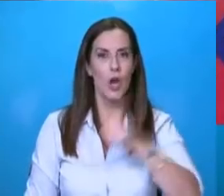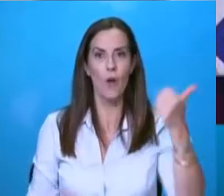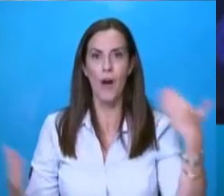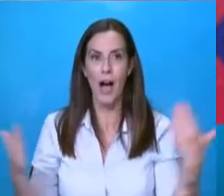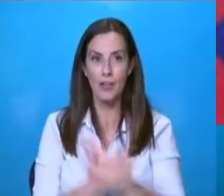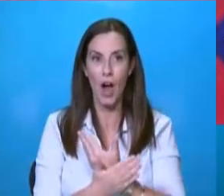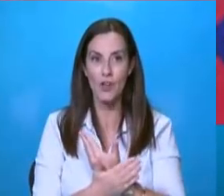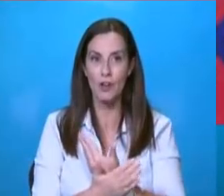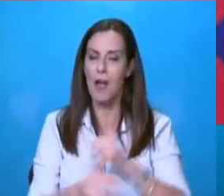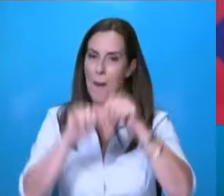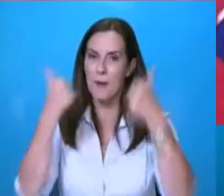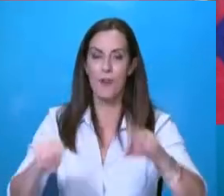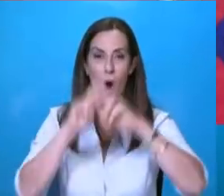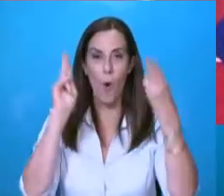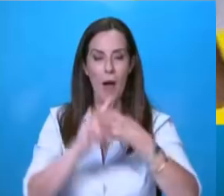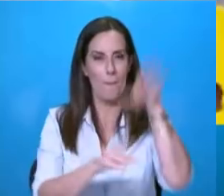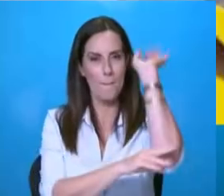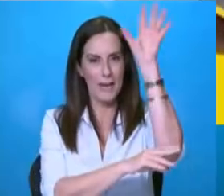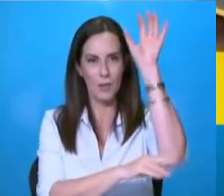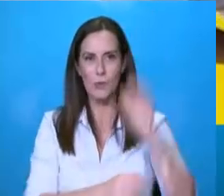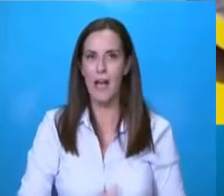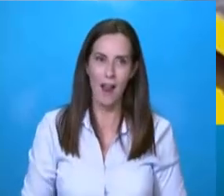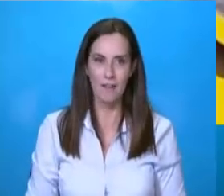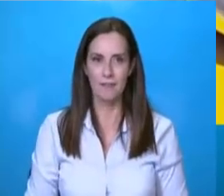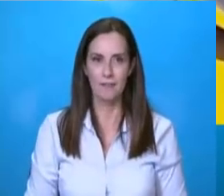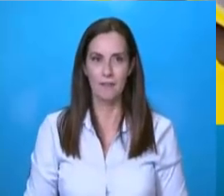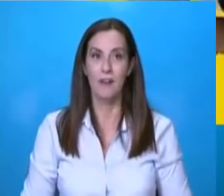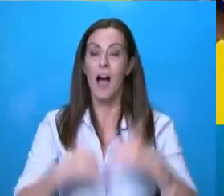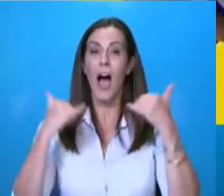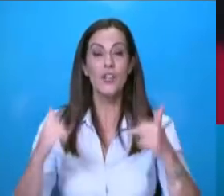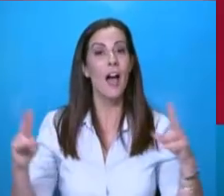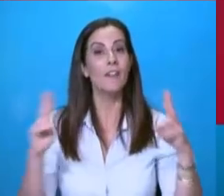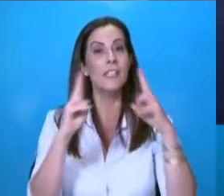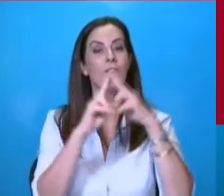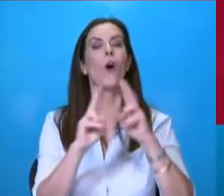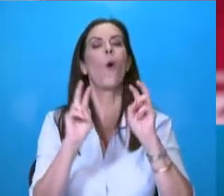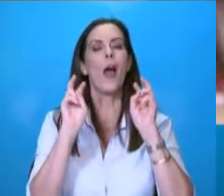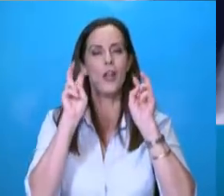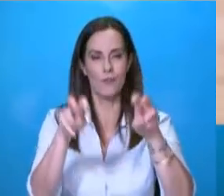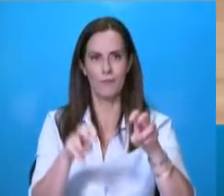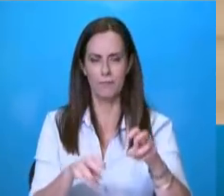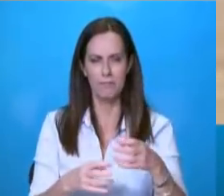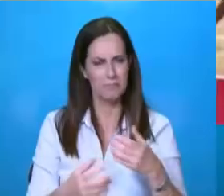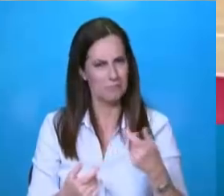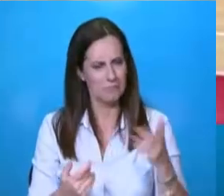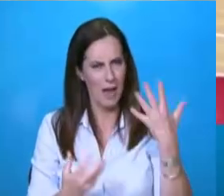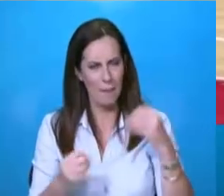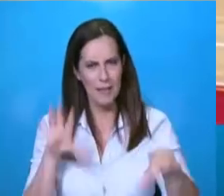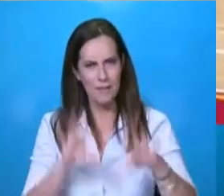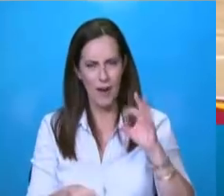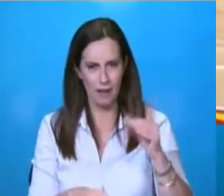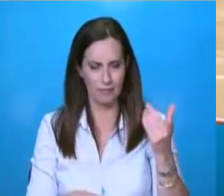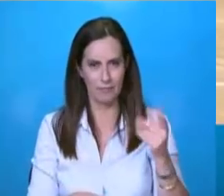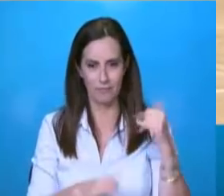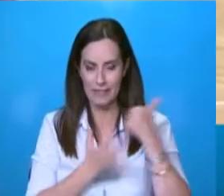crowned at the FIBA Basketball World Cup as France comes in. לא מעט סימני שאלה ליוו את הנבחרת שנשלחה